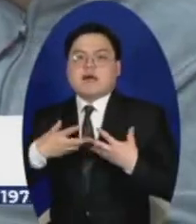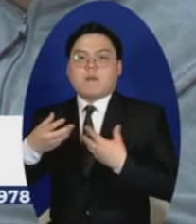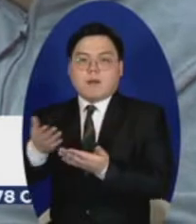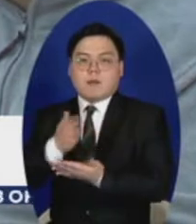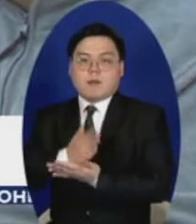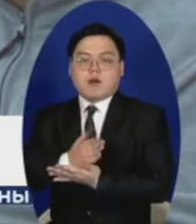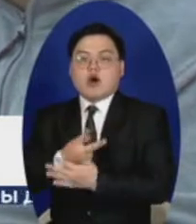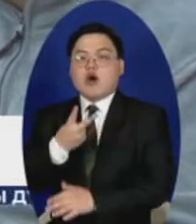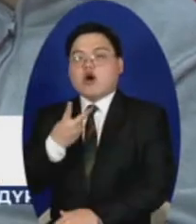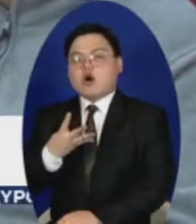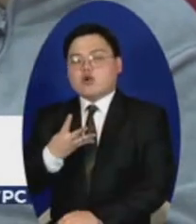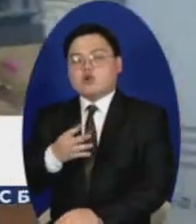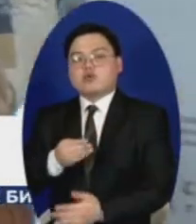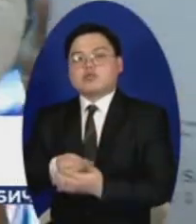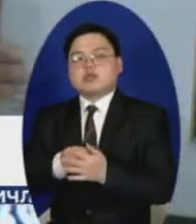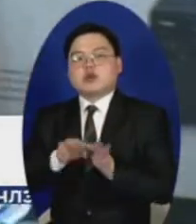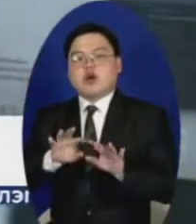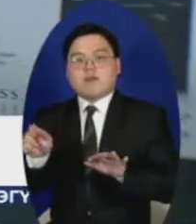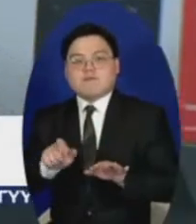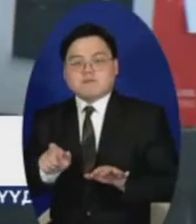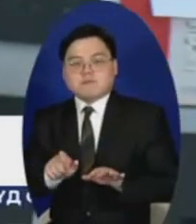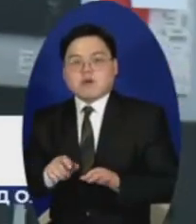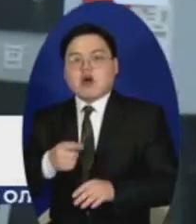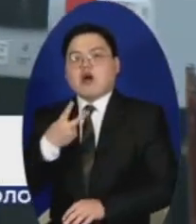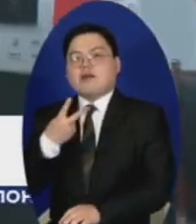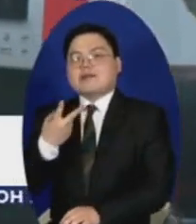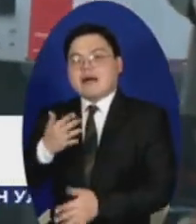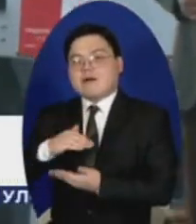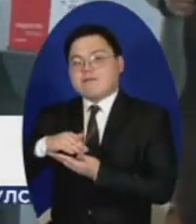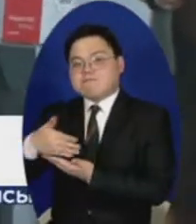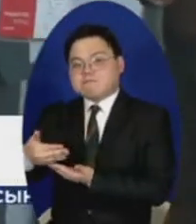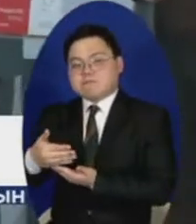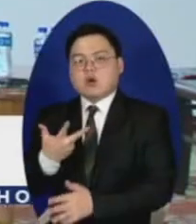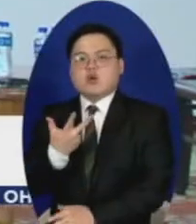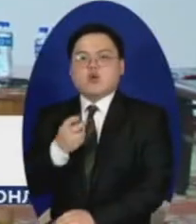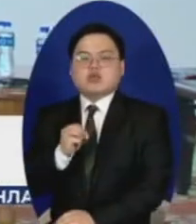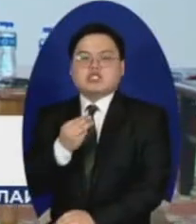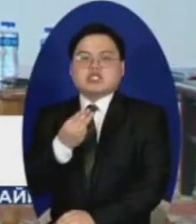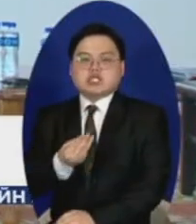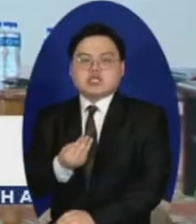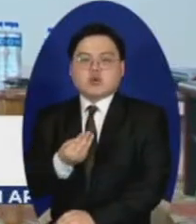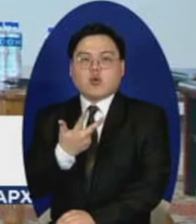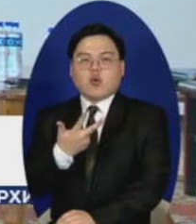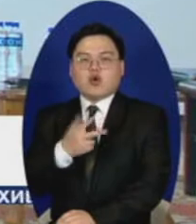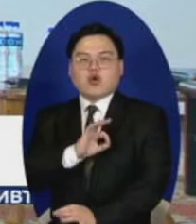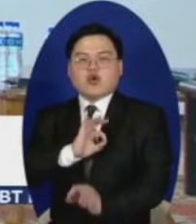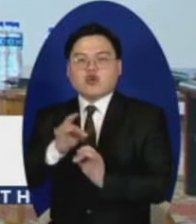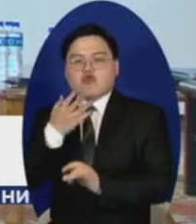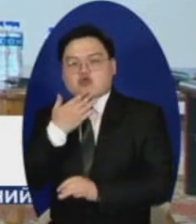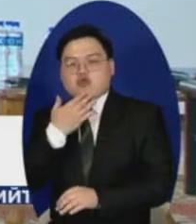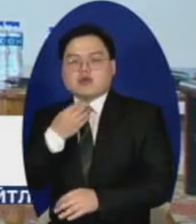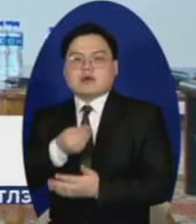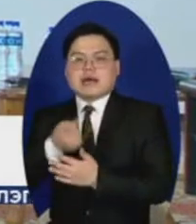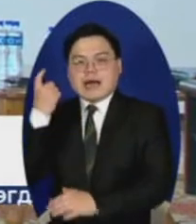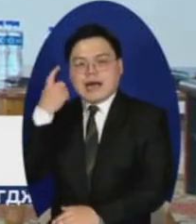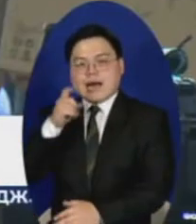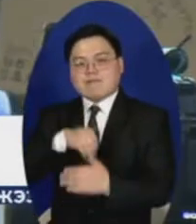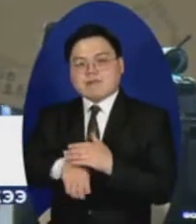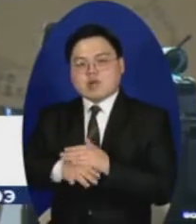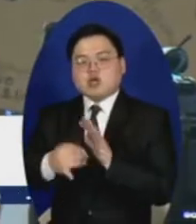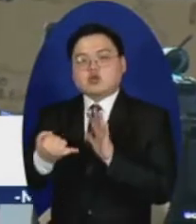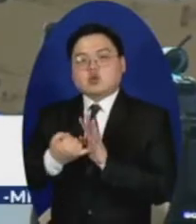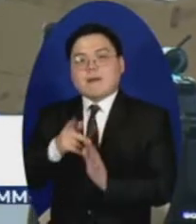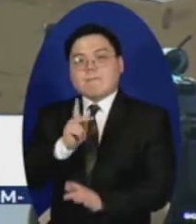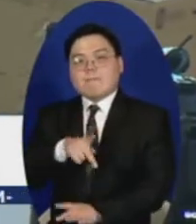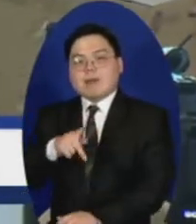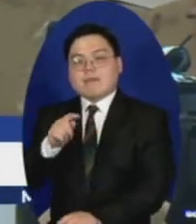энэудаад 24 суурин компьютер, 25 зөөврийн компьютер, 30 ширхэг 3 үйлдэлтэй принтер, 6 проекторын дэлгэц, 20